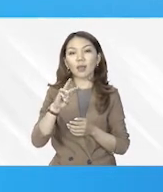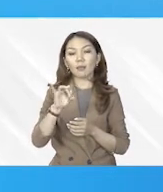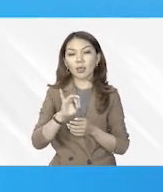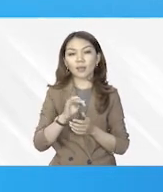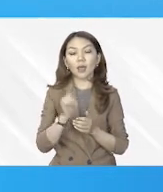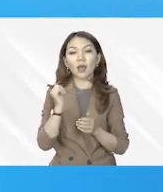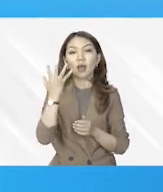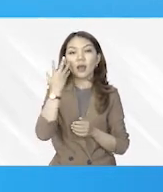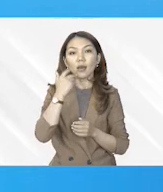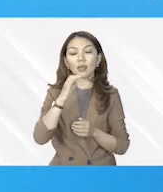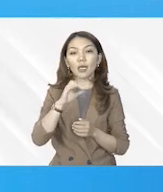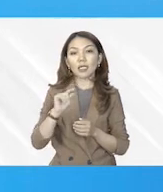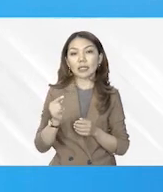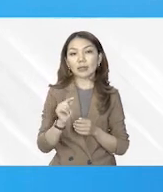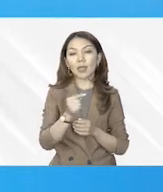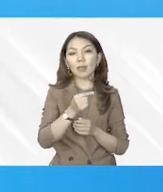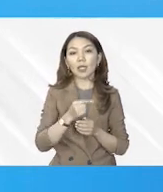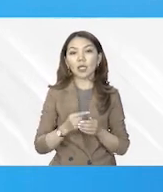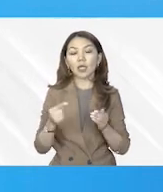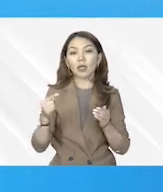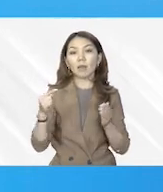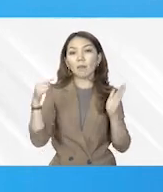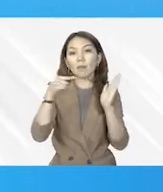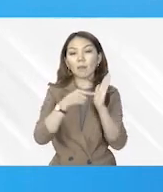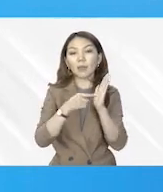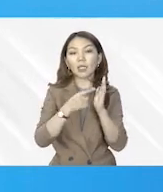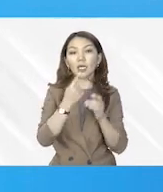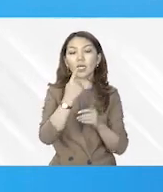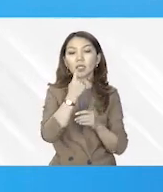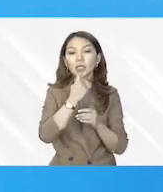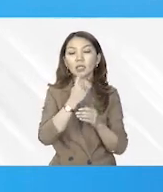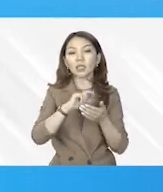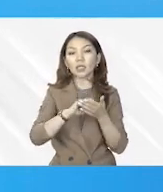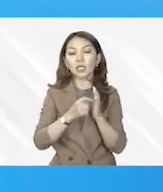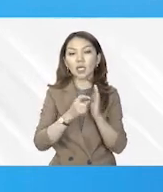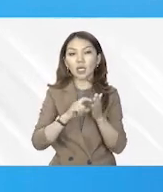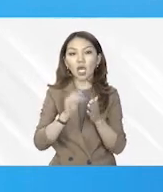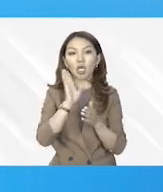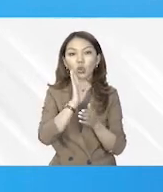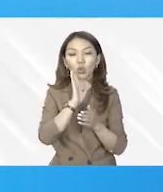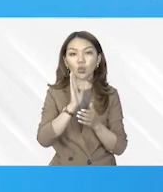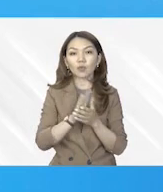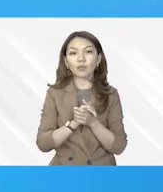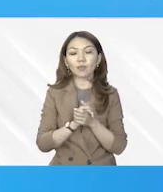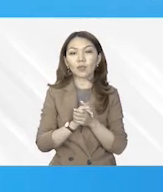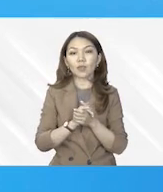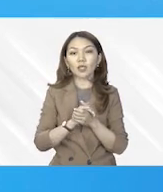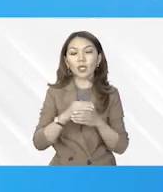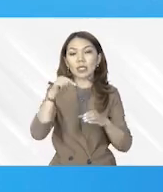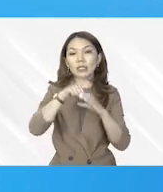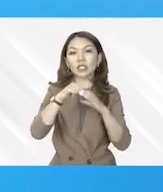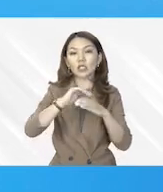Когда сперматозоид соприкасается с яйцеклеткой, содержимое пузырька